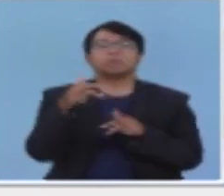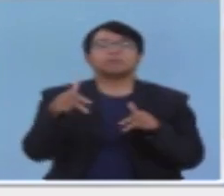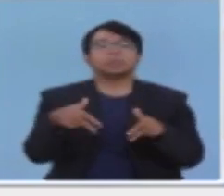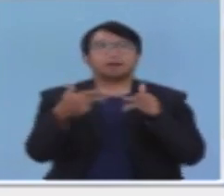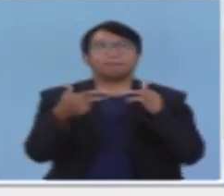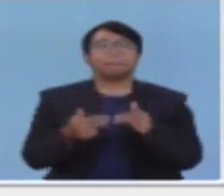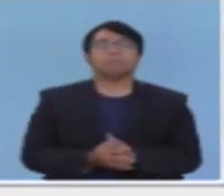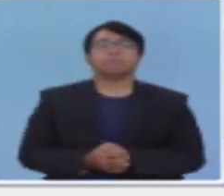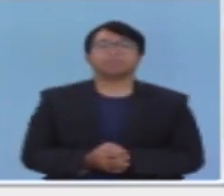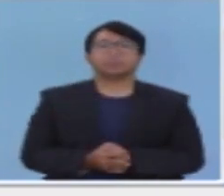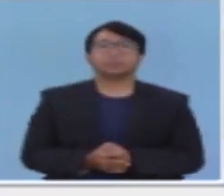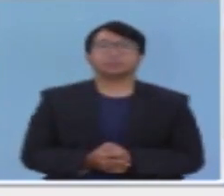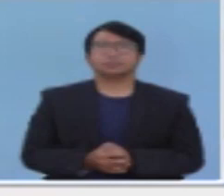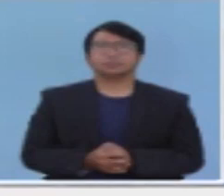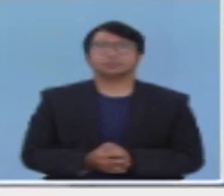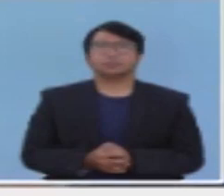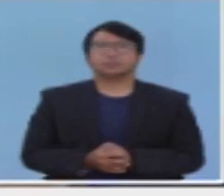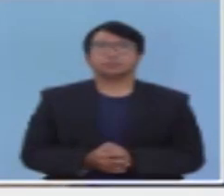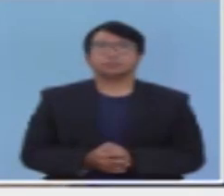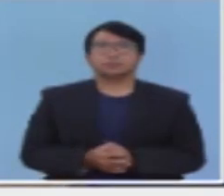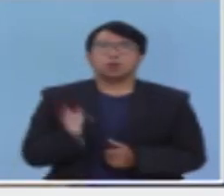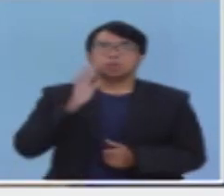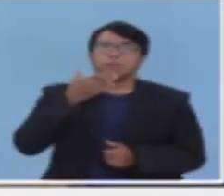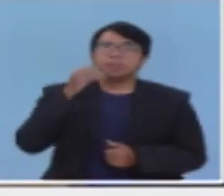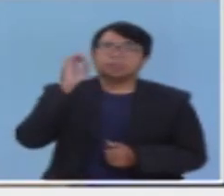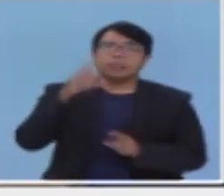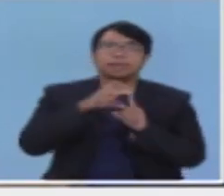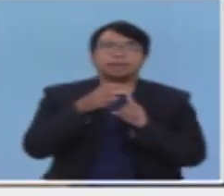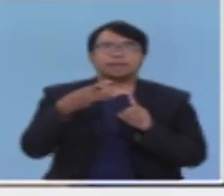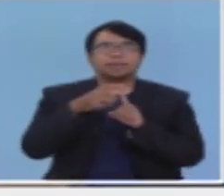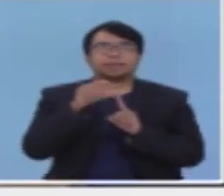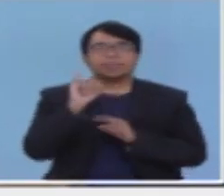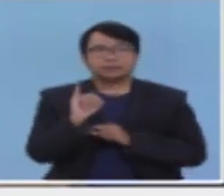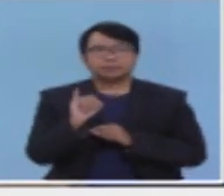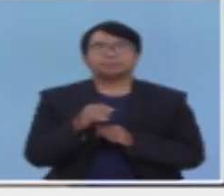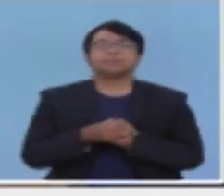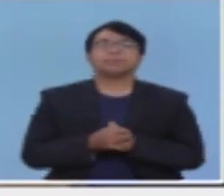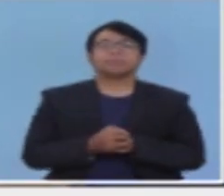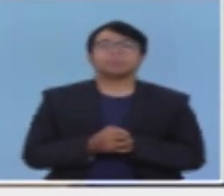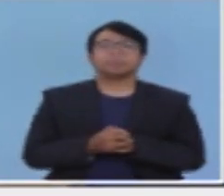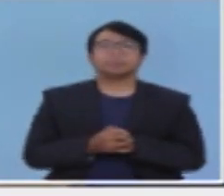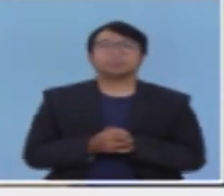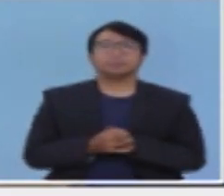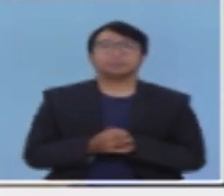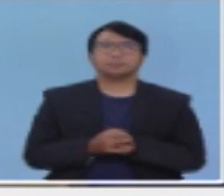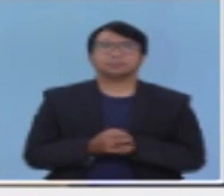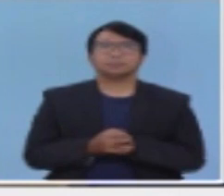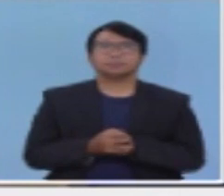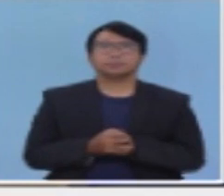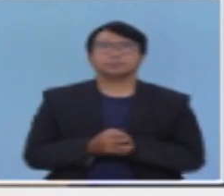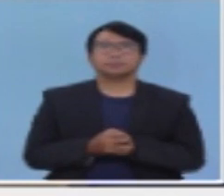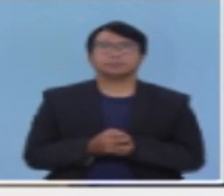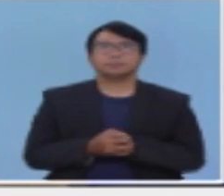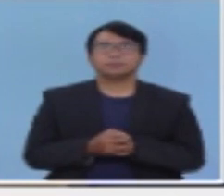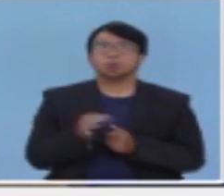melalui sambungan Skype. Selamat siang Pak Dedi. Selamat siang Mbak. Baik, Pak Dedi, bagaimana persiapan PSBB sendiri di Bogor dan